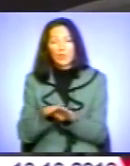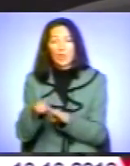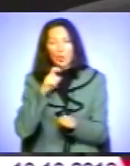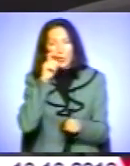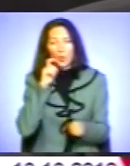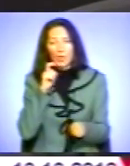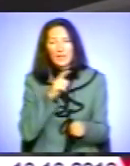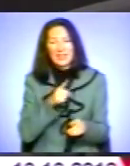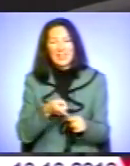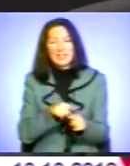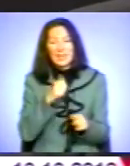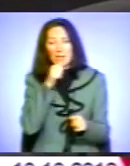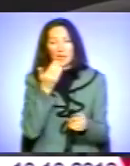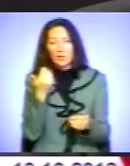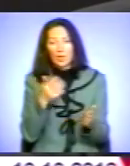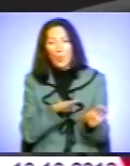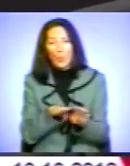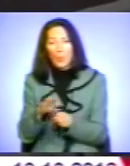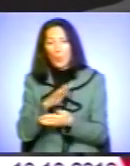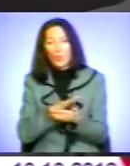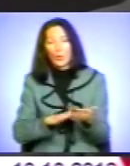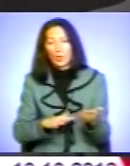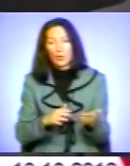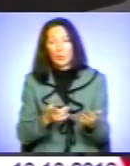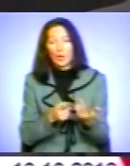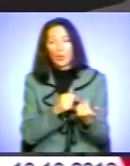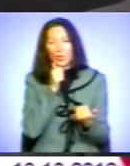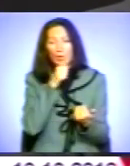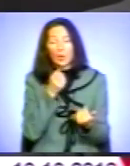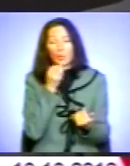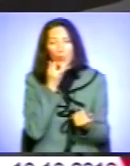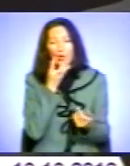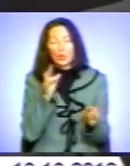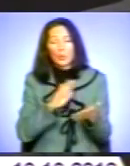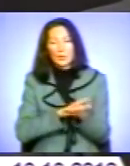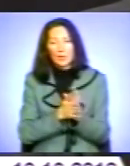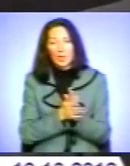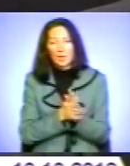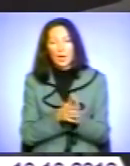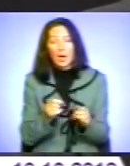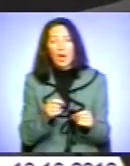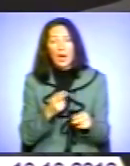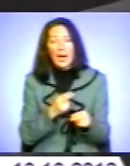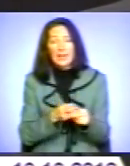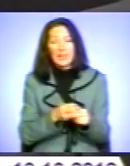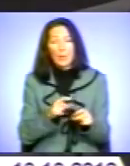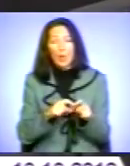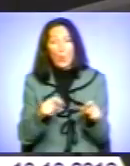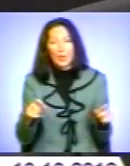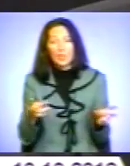тільки цей рік, а вже протягом декількох років вони в хорошому стані, ми їх підтримуємо. А мережі вимагають постійної уваги.